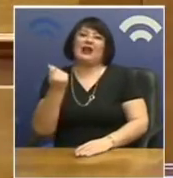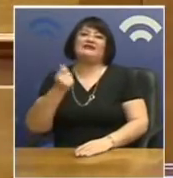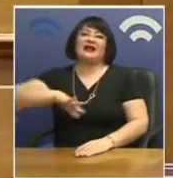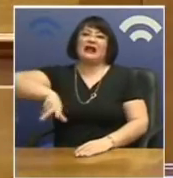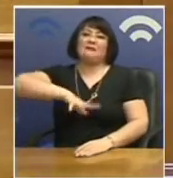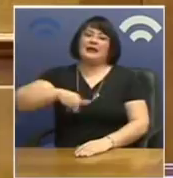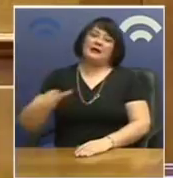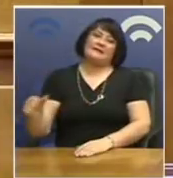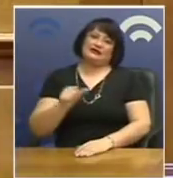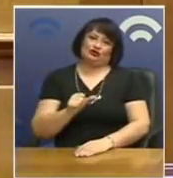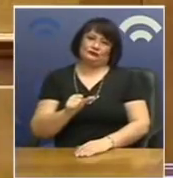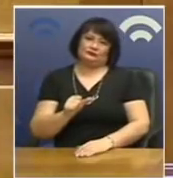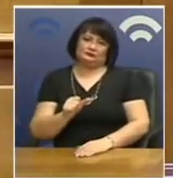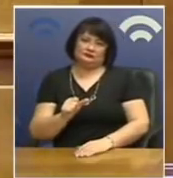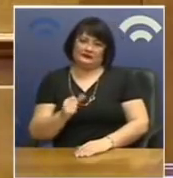Πάμε λοιπόν τώρα